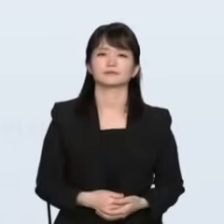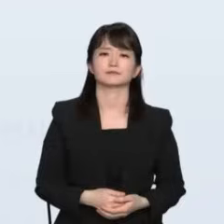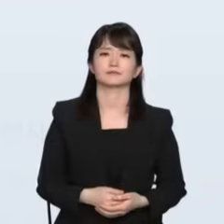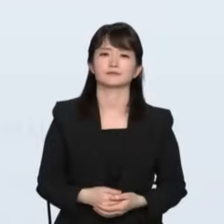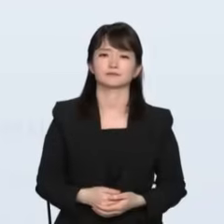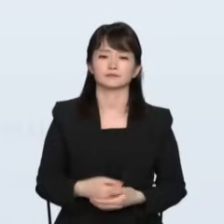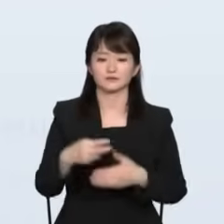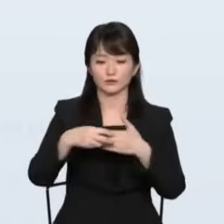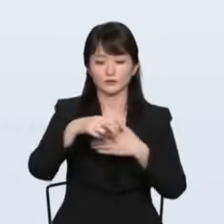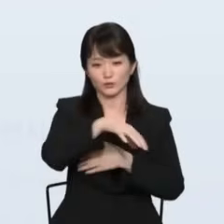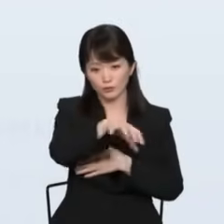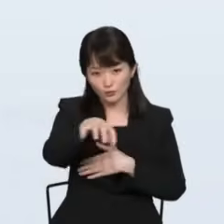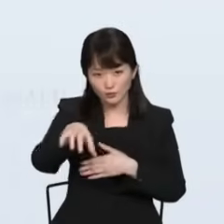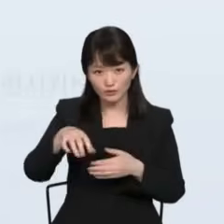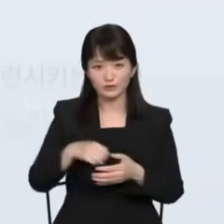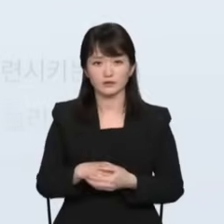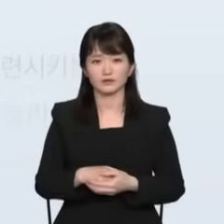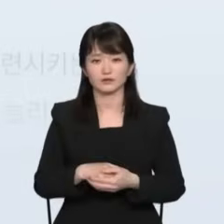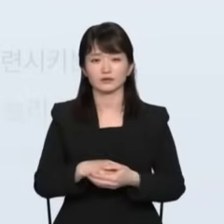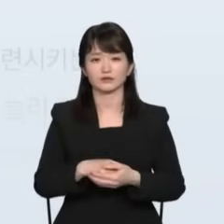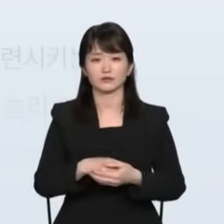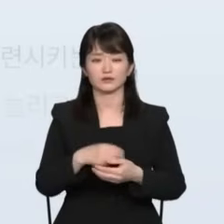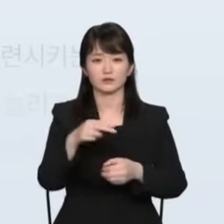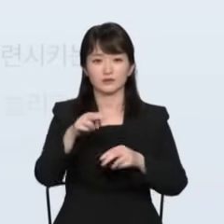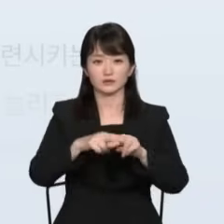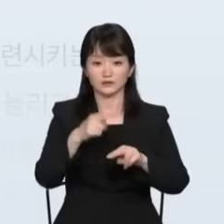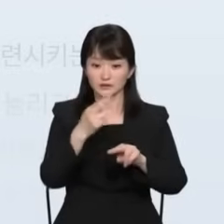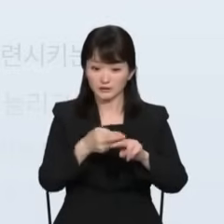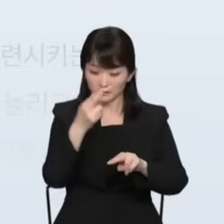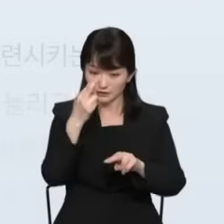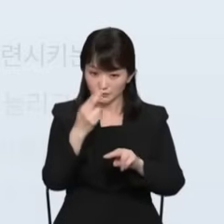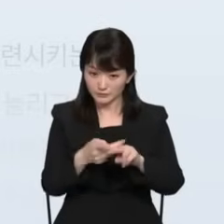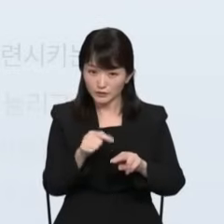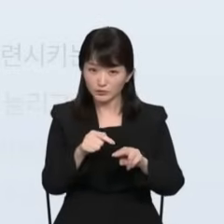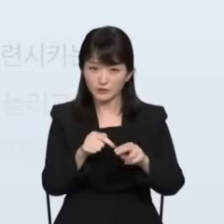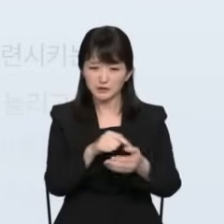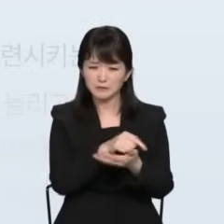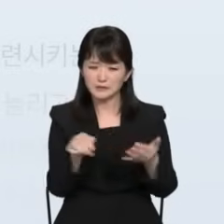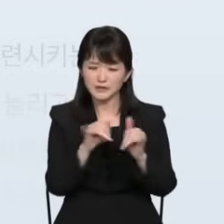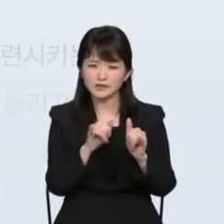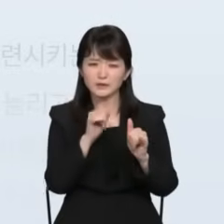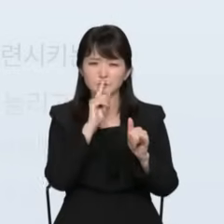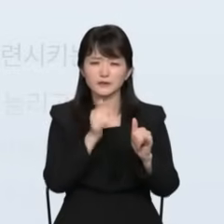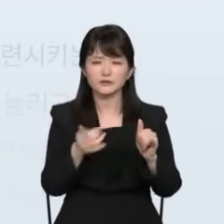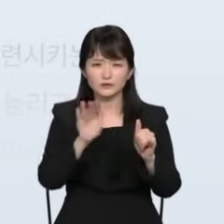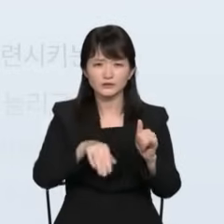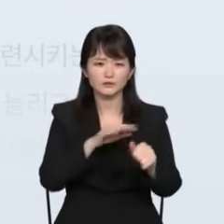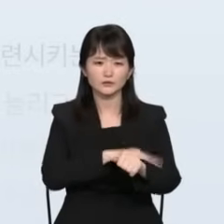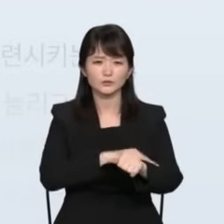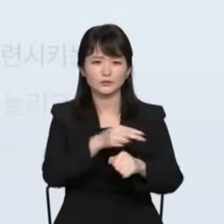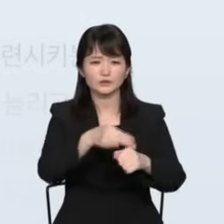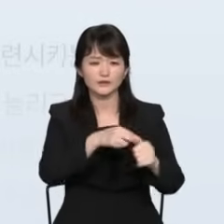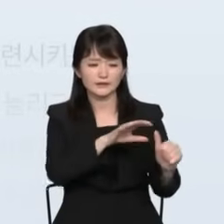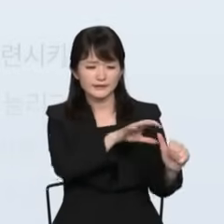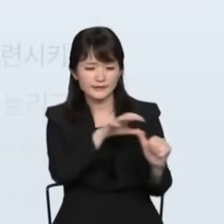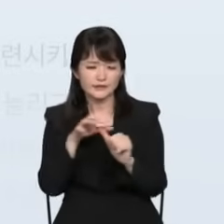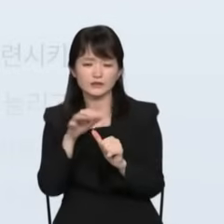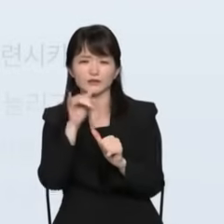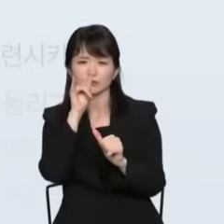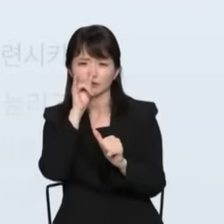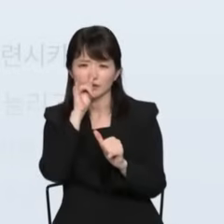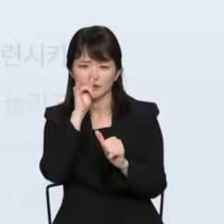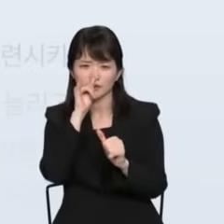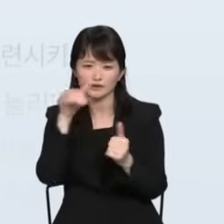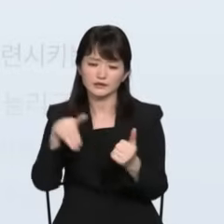또 병원들을 향해선 의료 공백 사태에 무고한 피해자 행세를 하지만 전공의에 지나치게 의존하는 기이한 인력 구조를